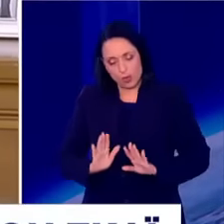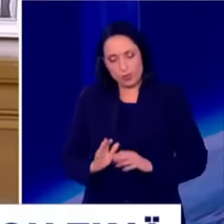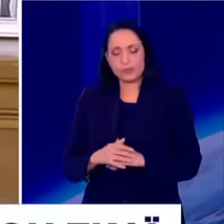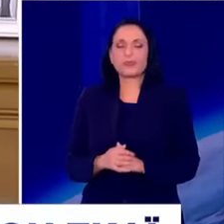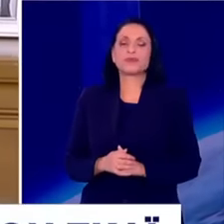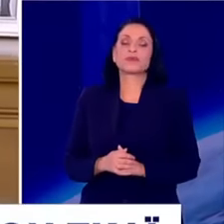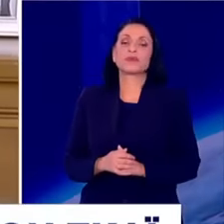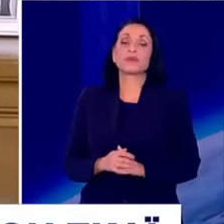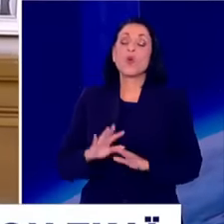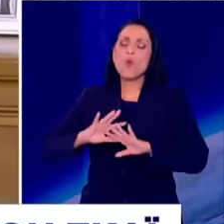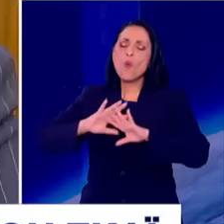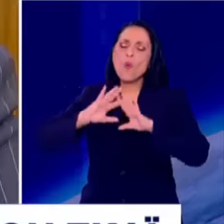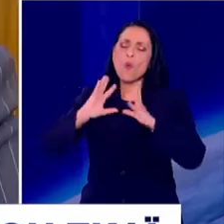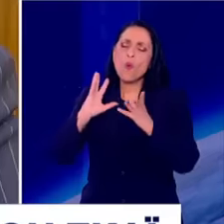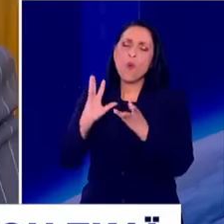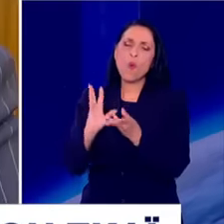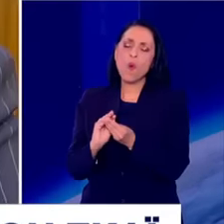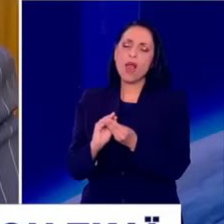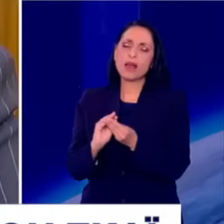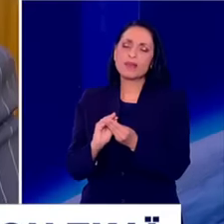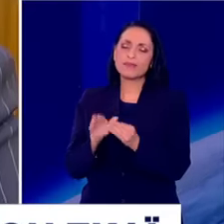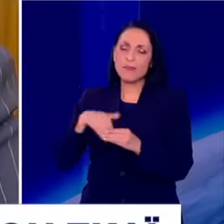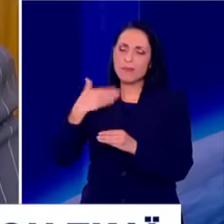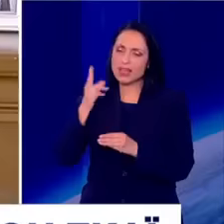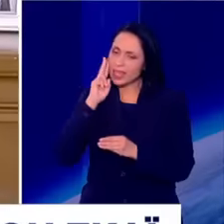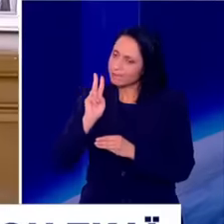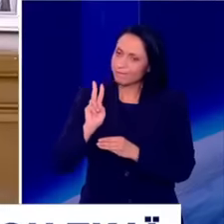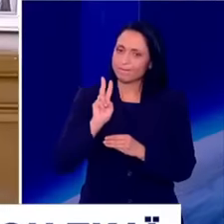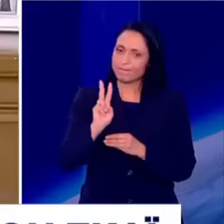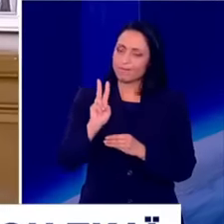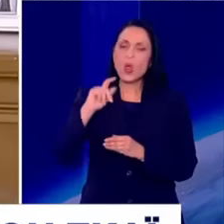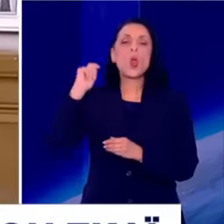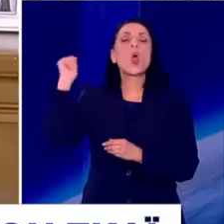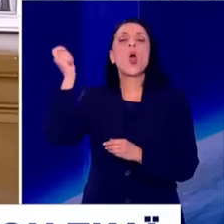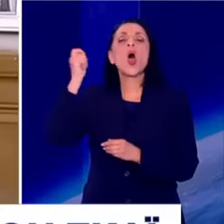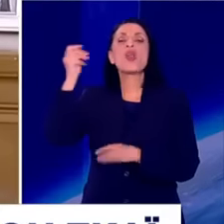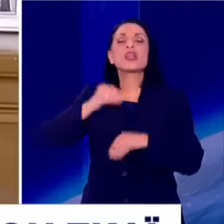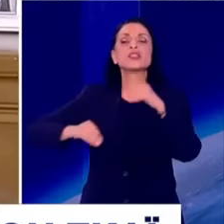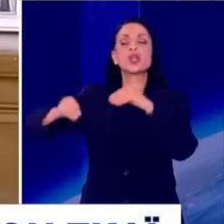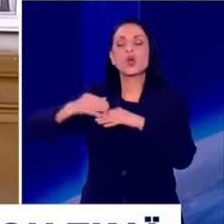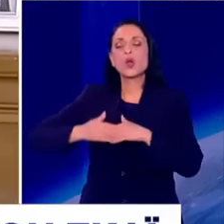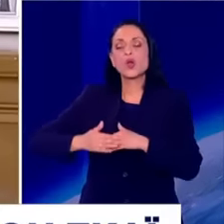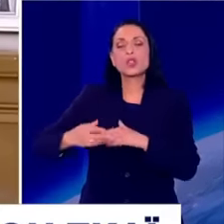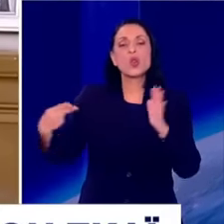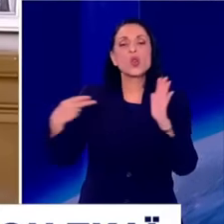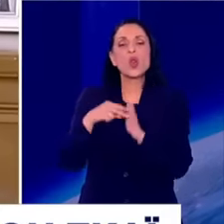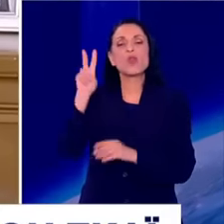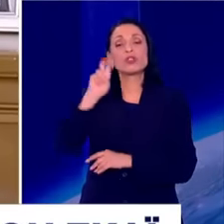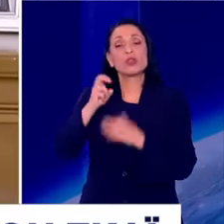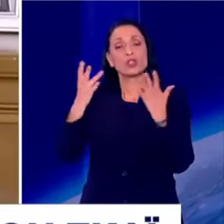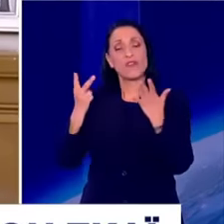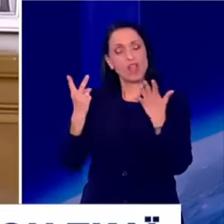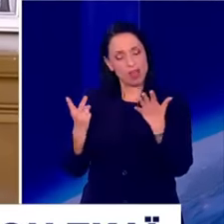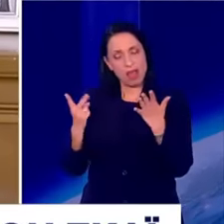Κοιτάξτε, όλα αυτά θα κριθούν τελικά σε εθνικές εκλογές το 2027. Και έχει πολύ χρόνο